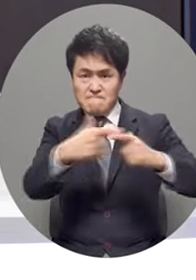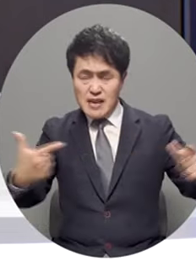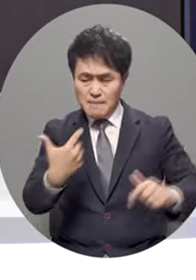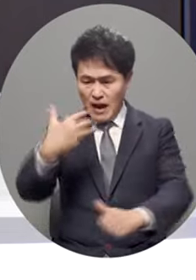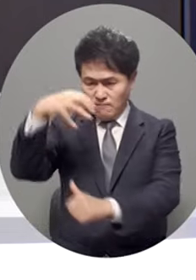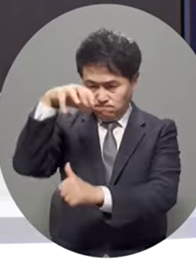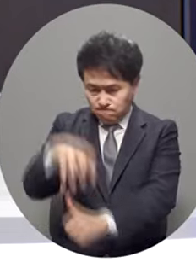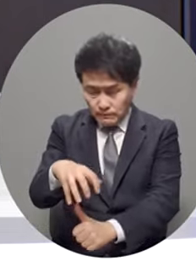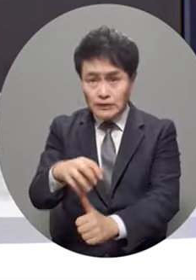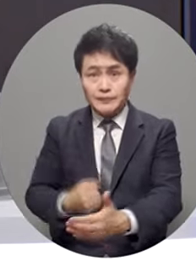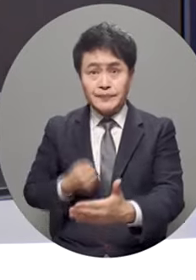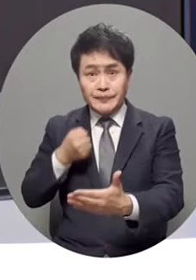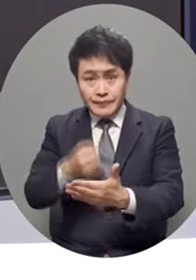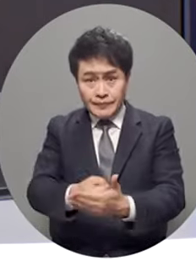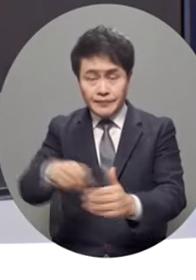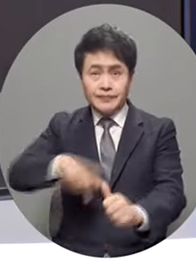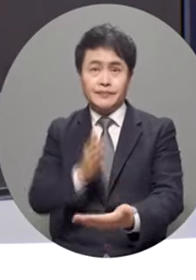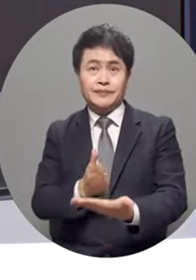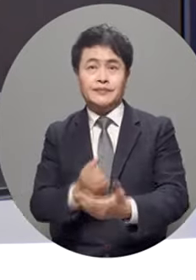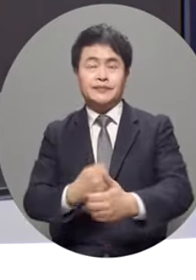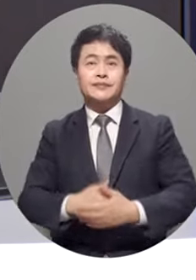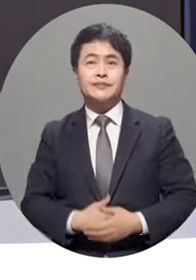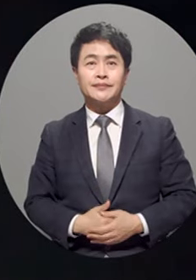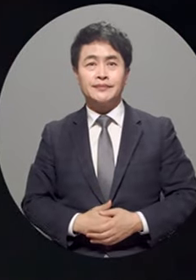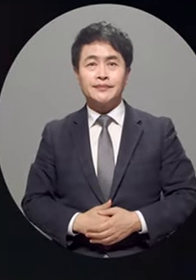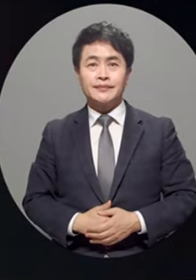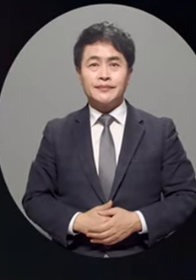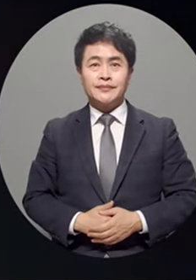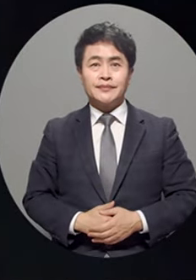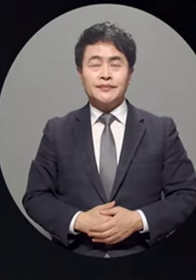가하기로 했습니다. 이덕영 기자입니다.